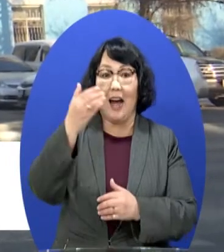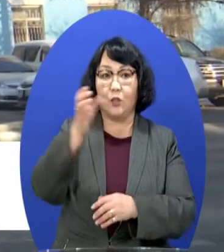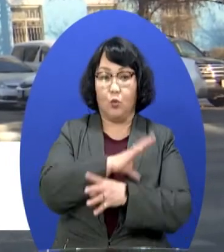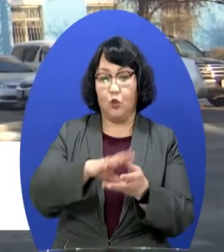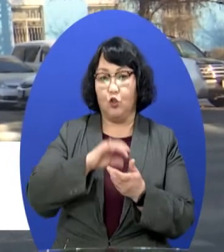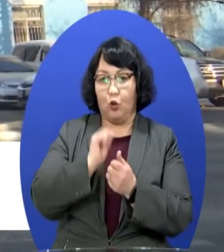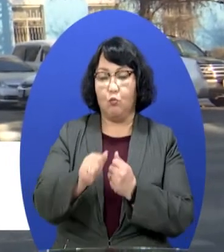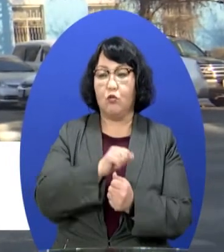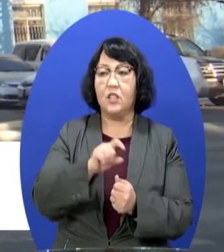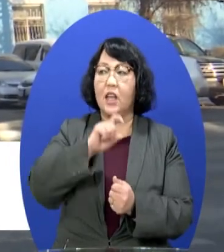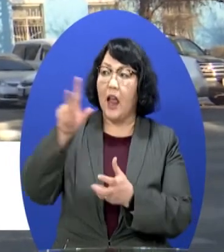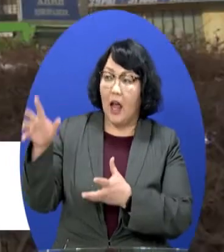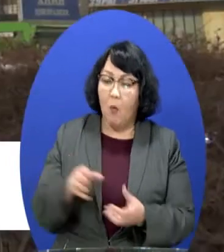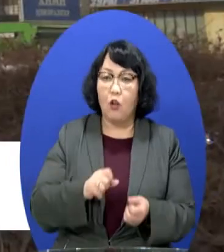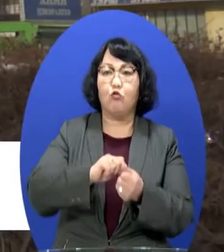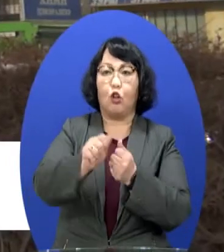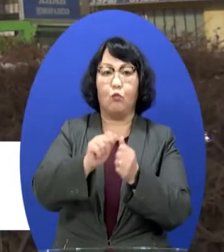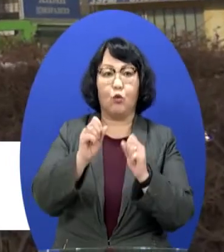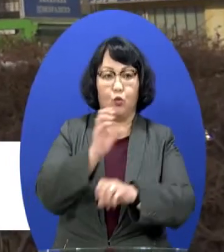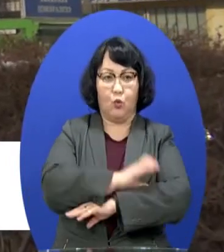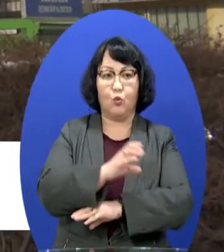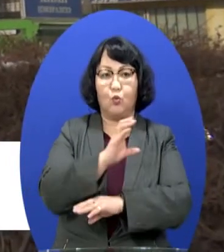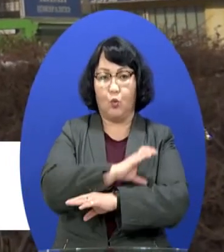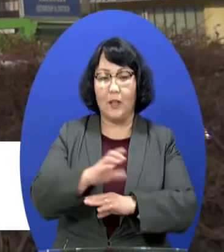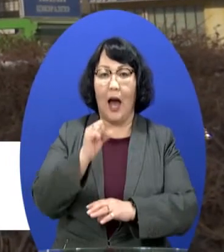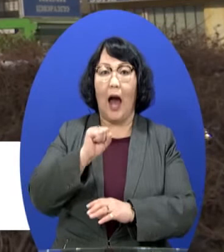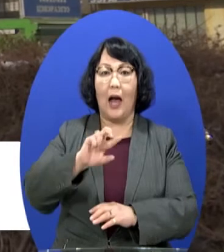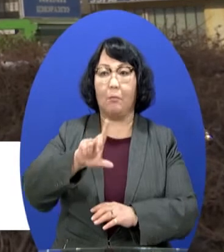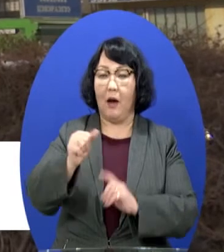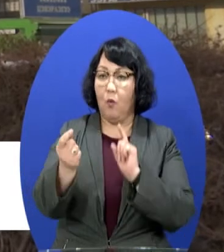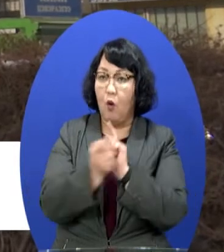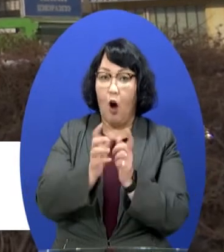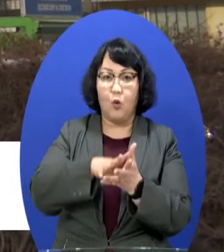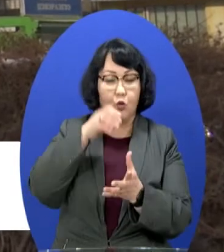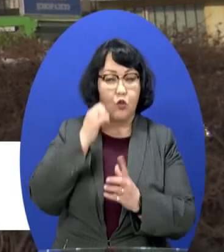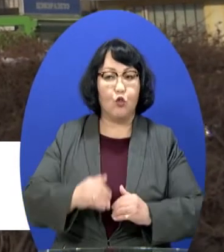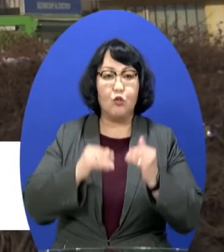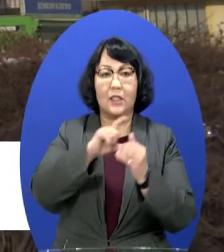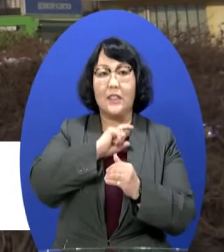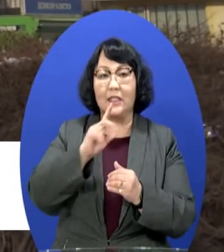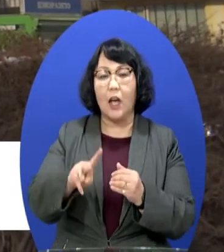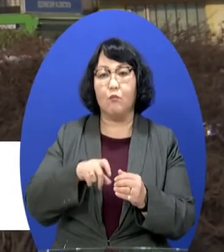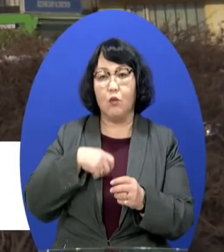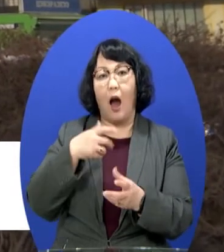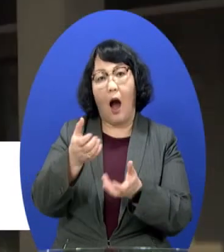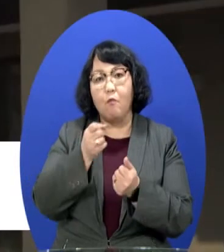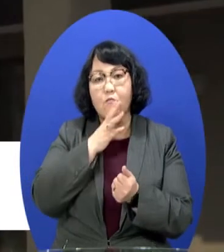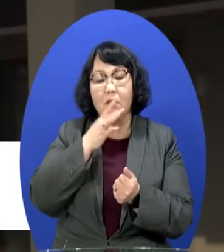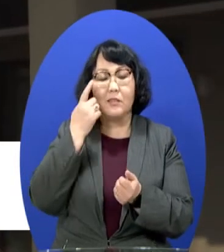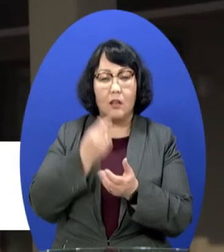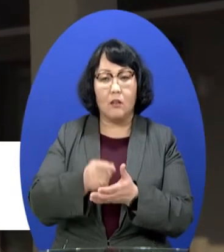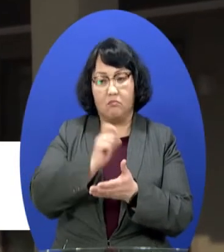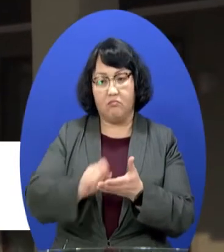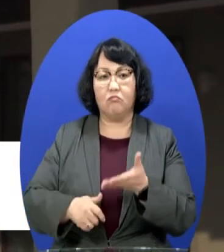боломжтой. Ингийн тулд та сургуулийнхаа сургалтын албанд очоод оюутны хөгжлийн зээлд хамрагдах хүсэлтээ илэрхийлэх ёстой. Та суралцаж байх